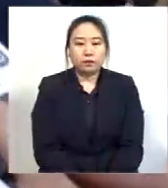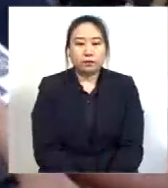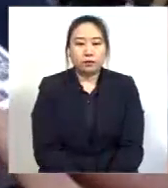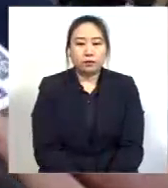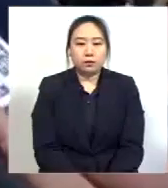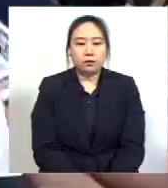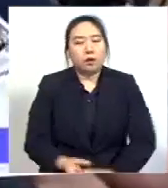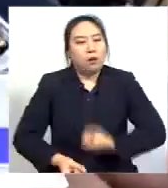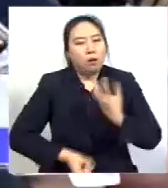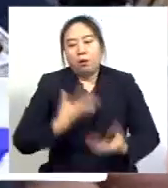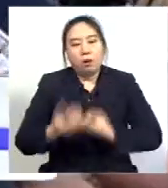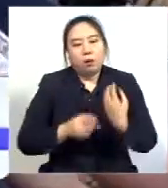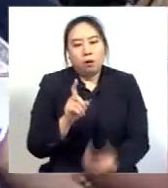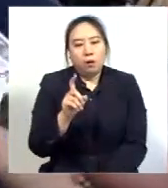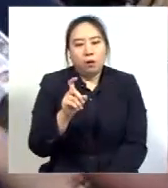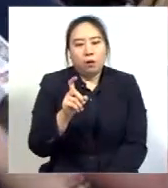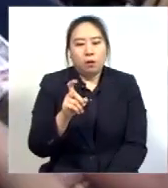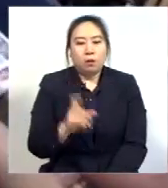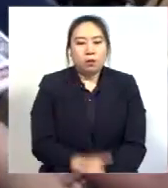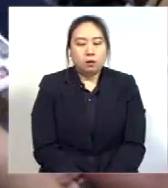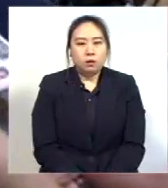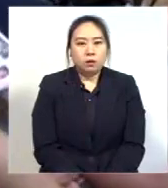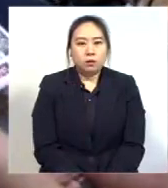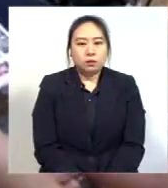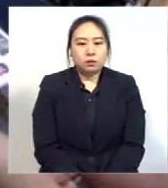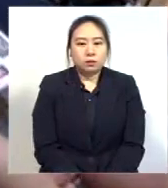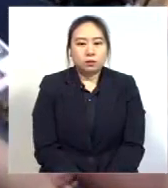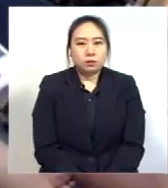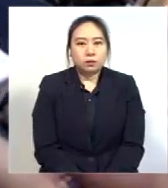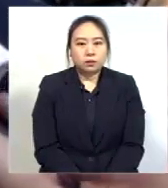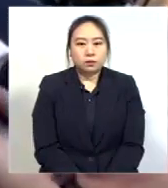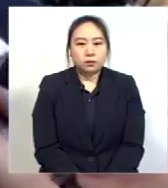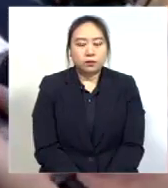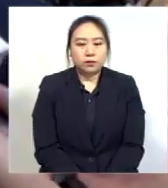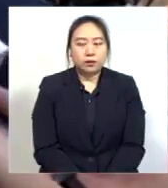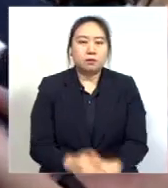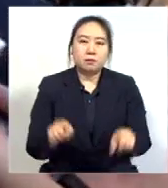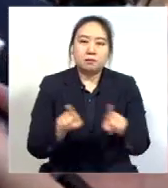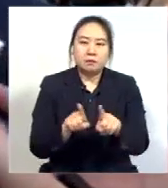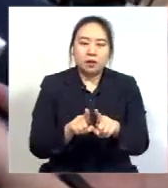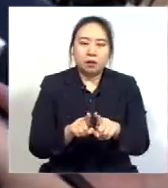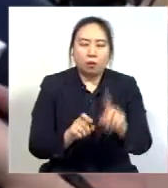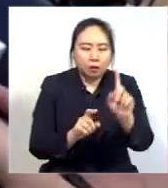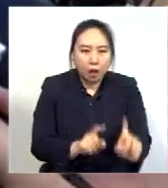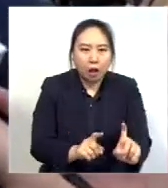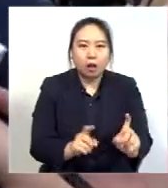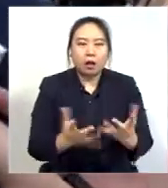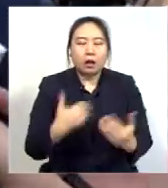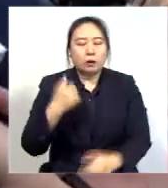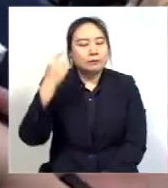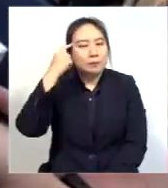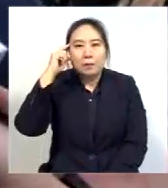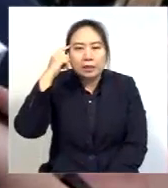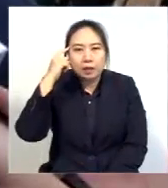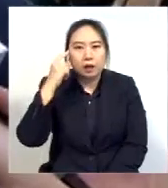มันพูดอะไรไม่ออกนะคือมันเรามันสูญเสียโดยที่เราไม่คิดว่า